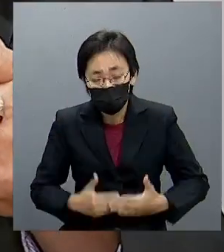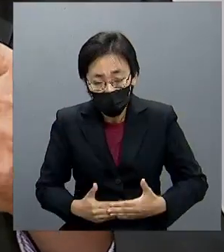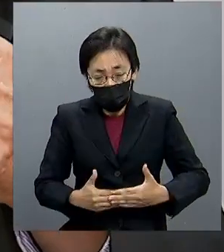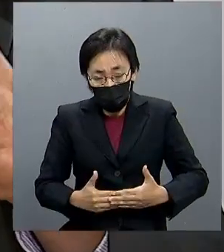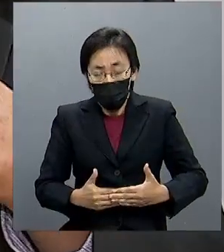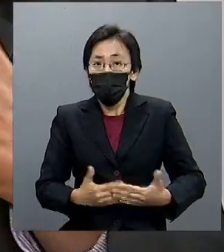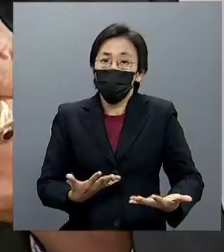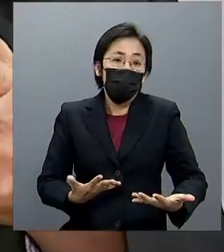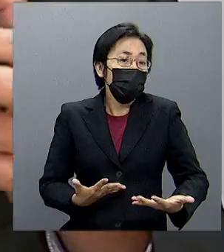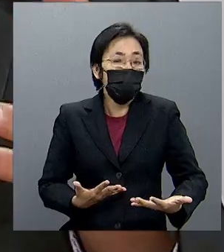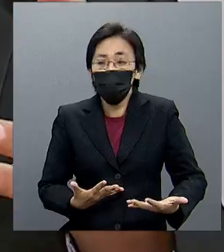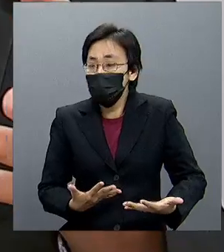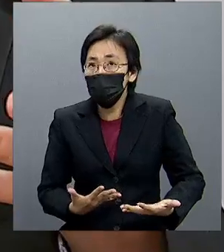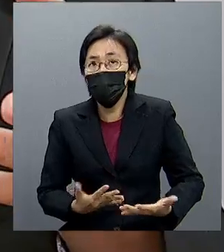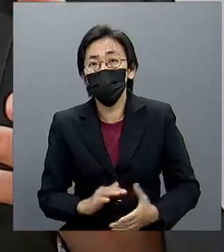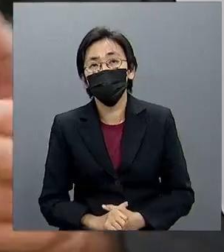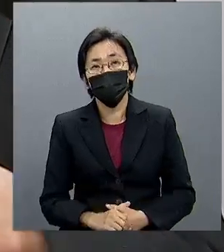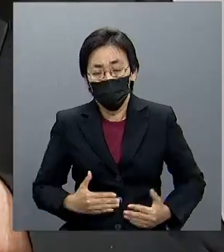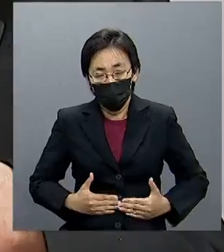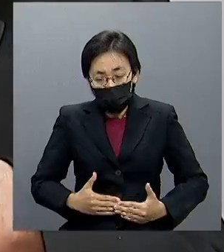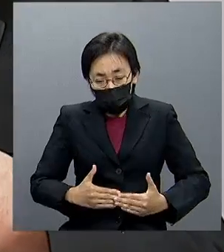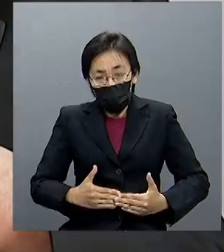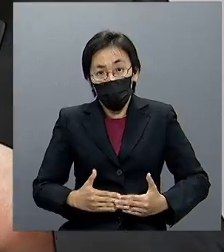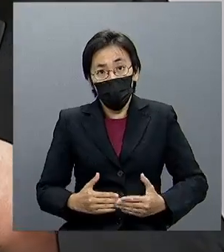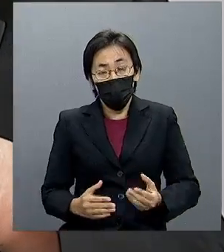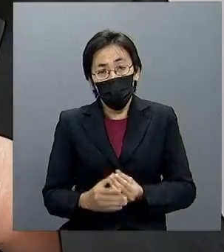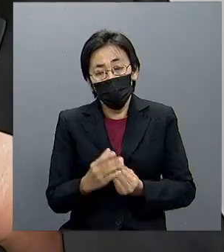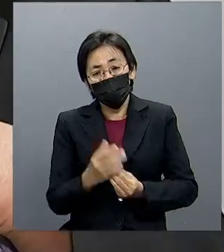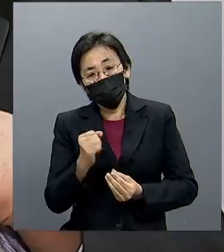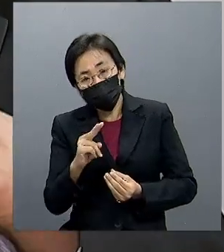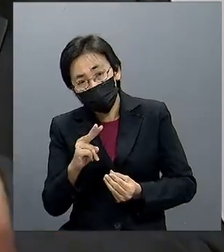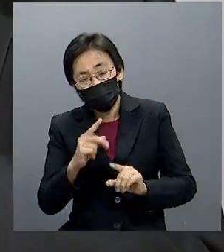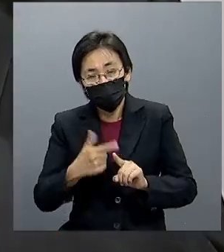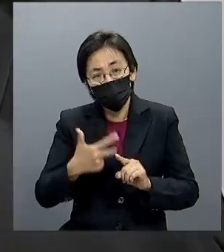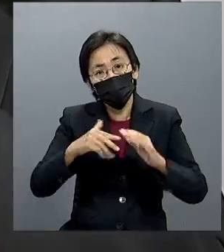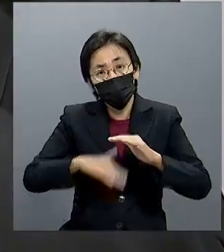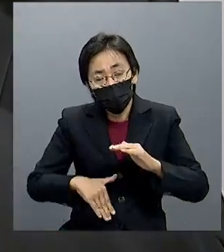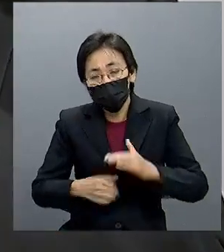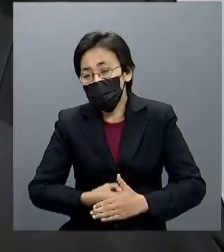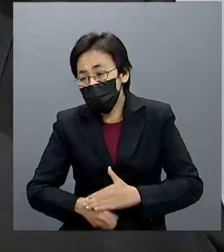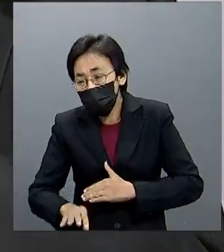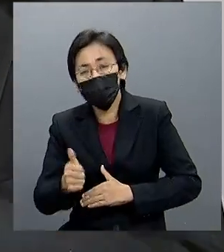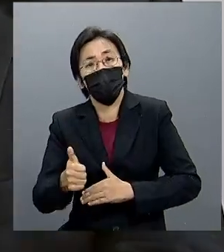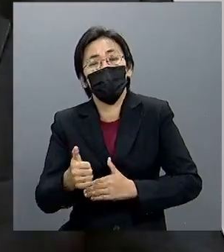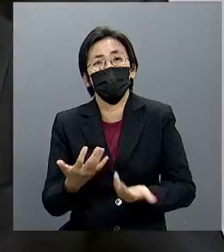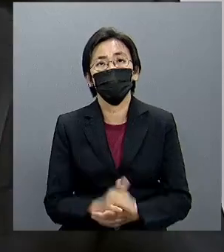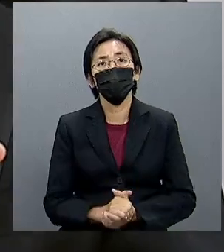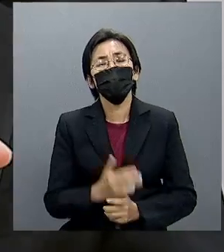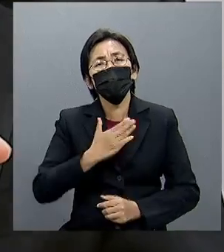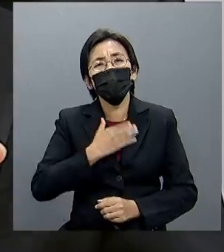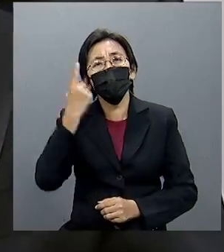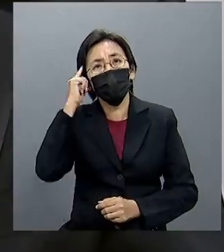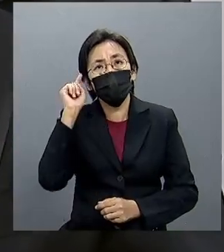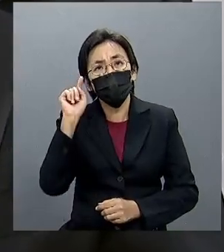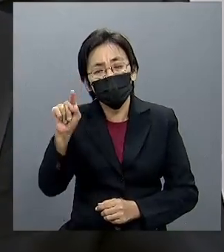าถ้าไม่เกิน12สัปดาห์ถึง3เดือนเอาทิ้งได้เลยนะครับที่จริงเราน่าจะคำนึงถึงสิทธิของเด็ก